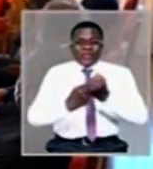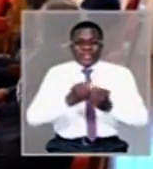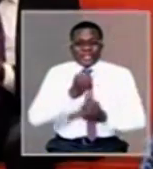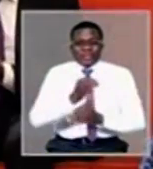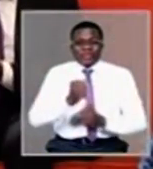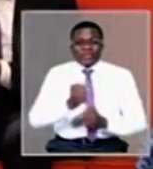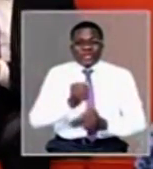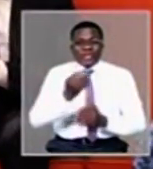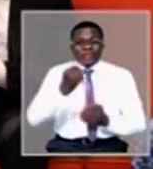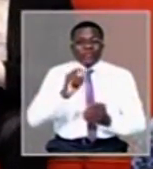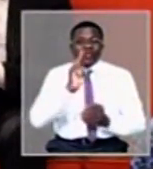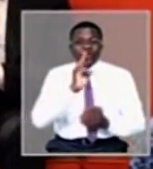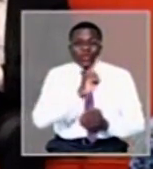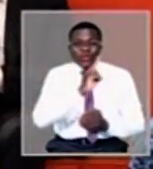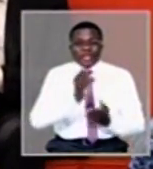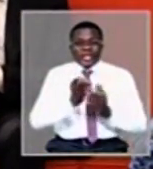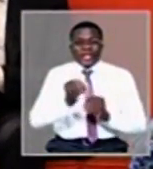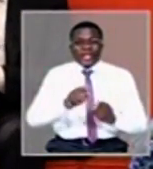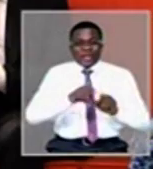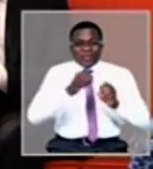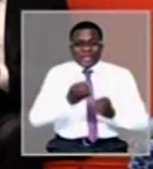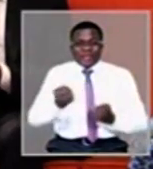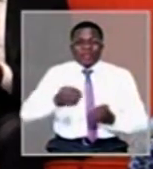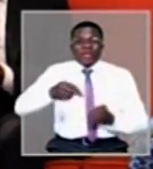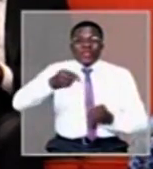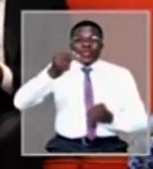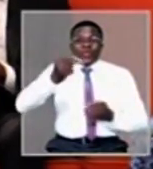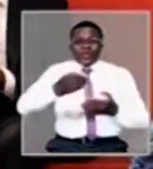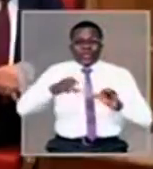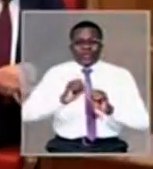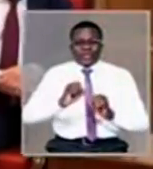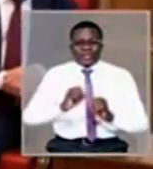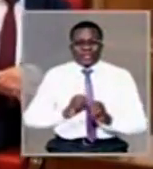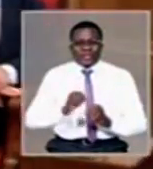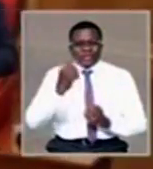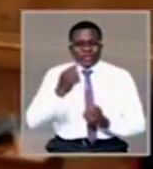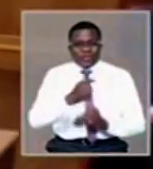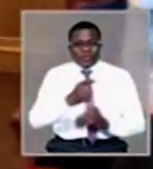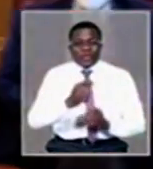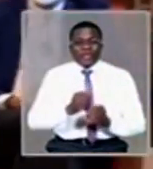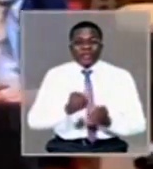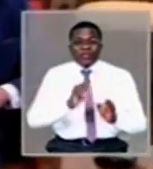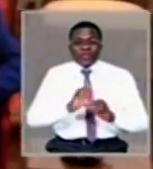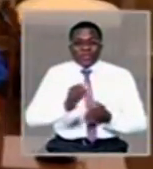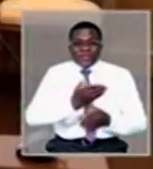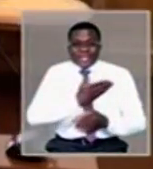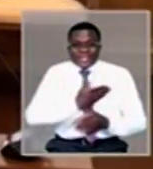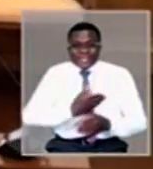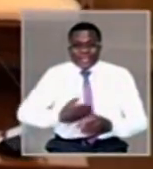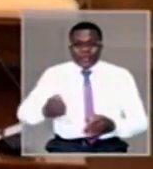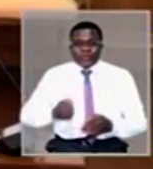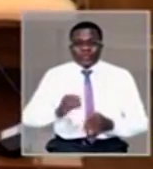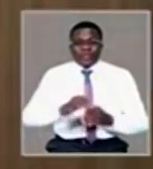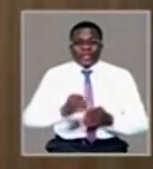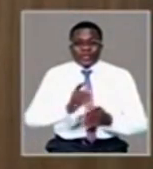en réceptifs hôteliers par des équipements de haut standing. Quand on fait un projet, il faut le faire très sérieusement et le faire sur des bases